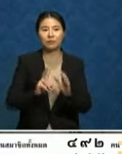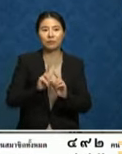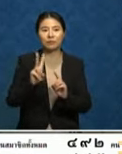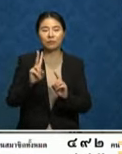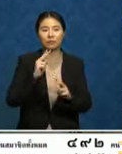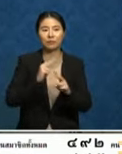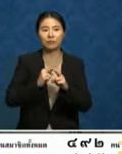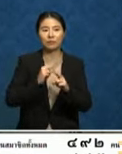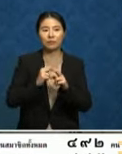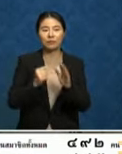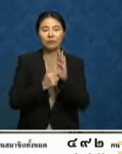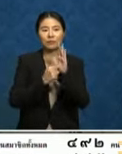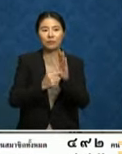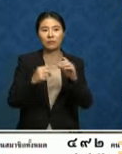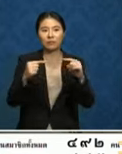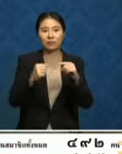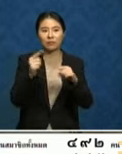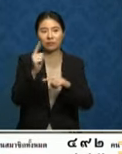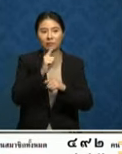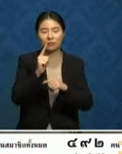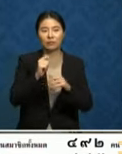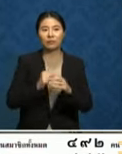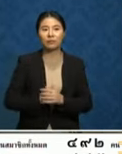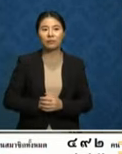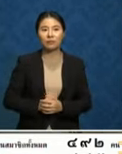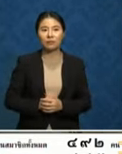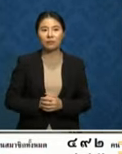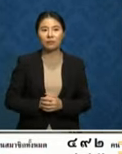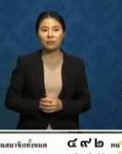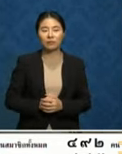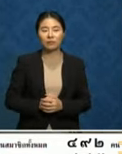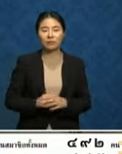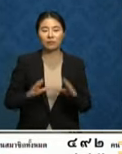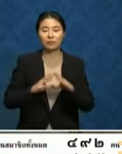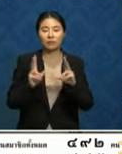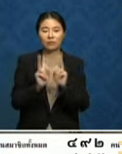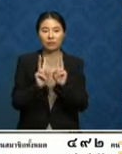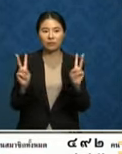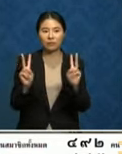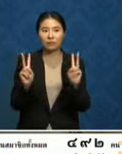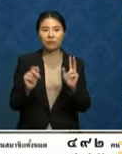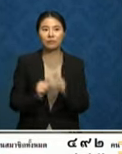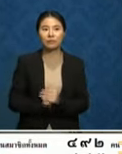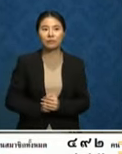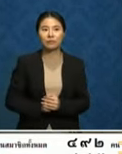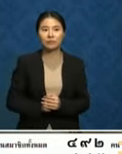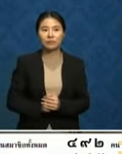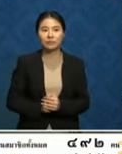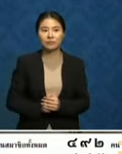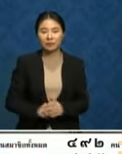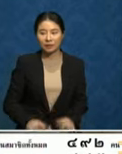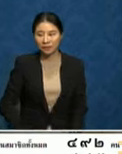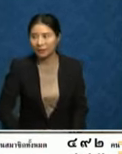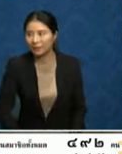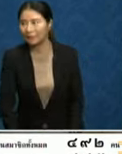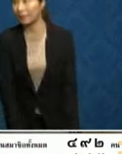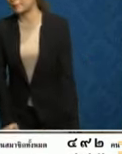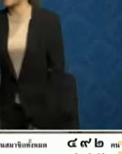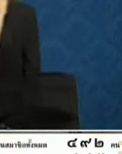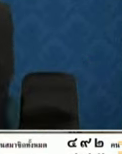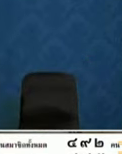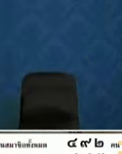เสนอราชื่ออ่าคณะกรรมาธิการนะครับผมเอ่อในร่าง